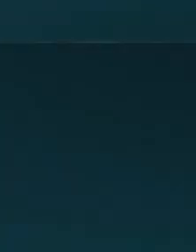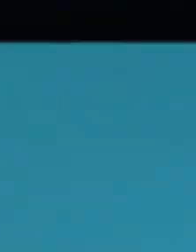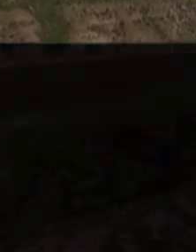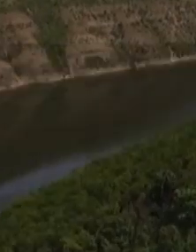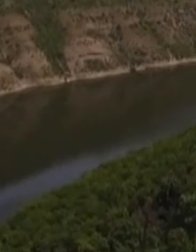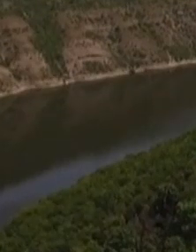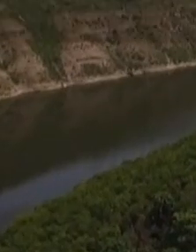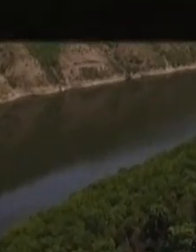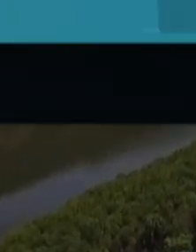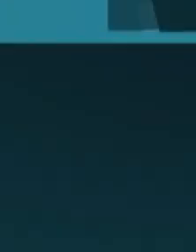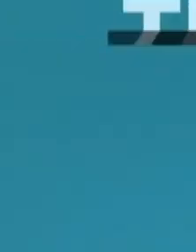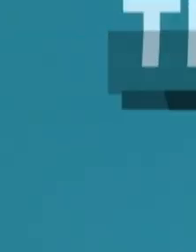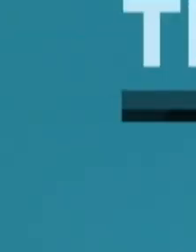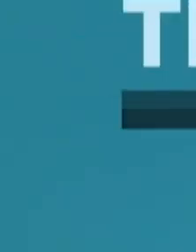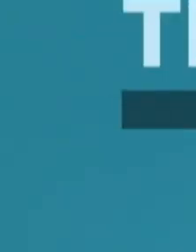Музика